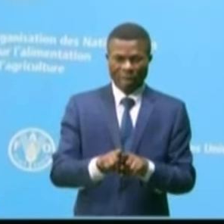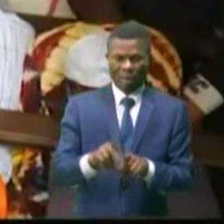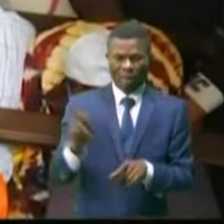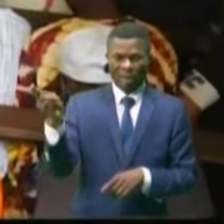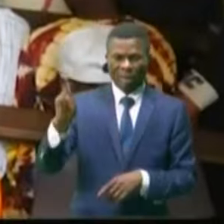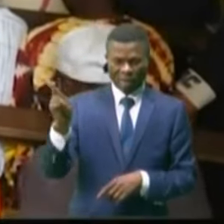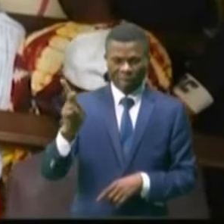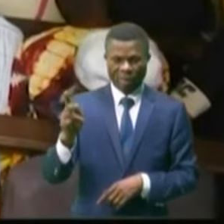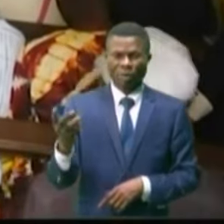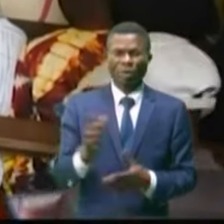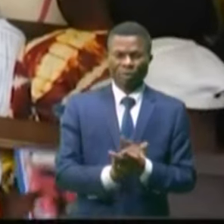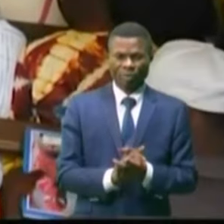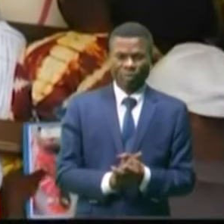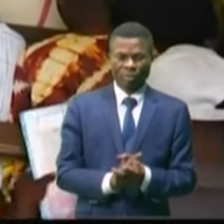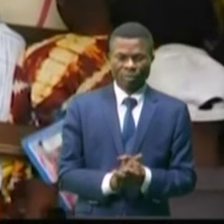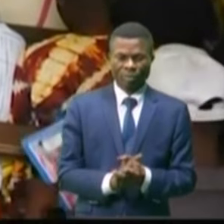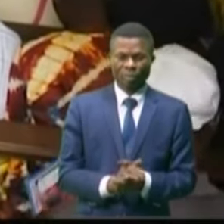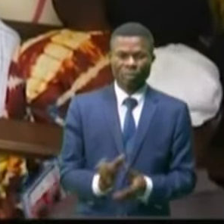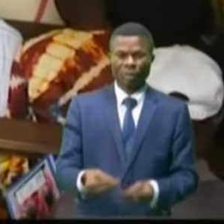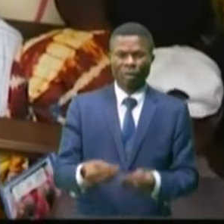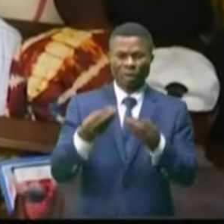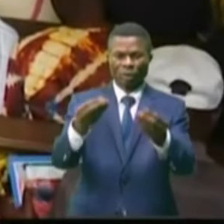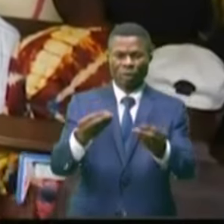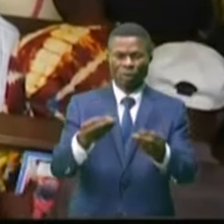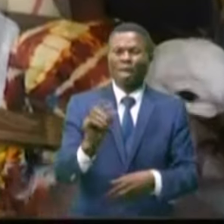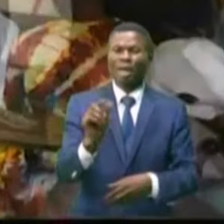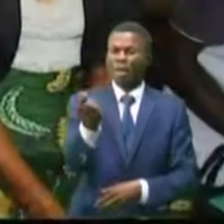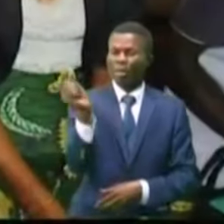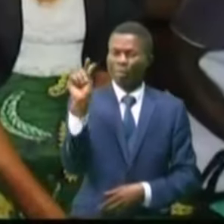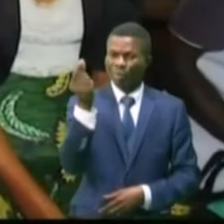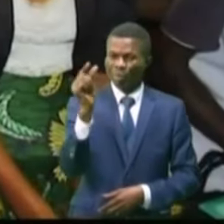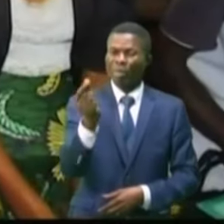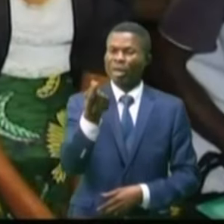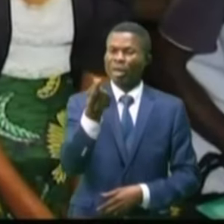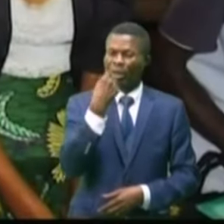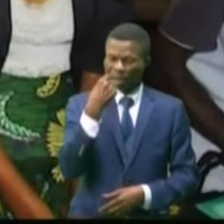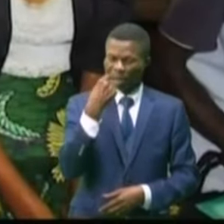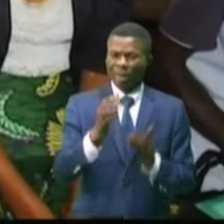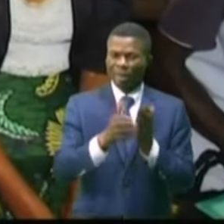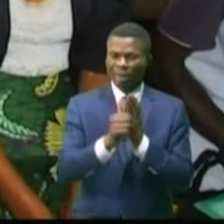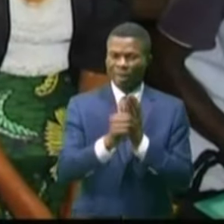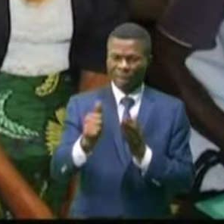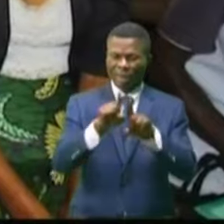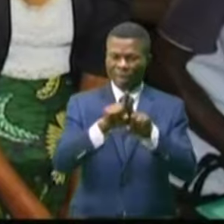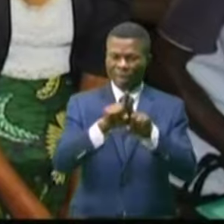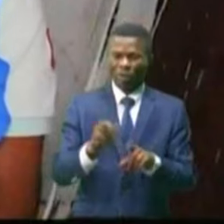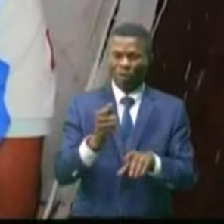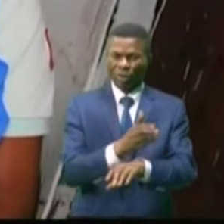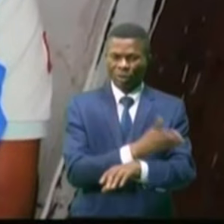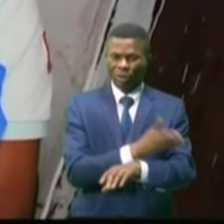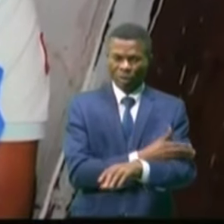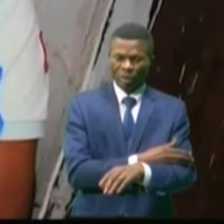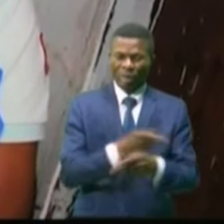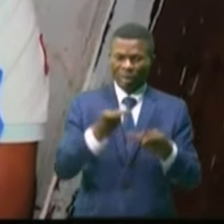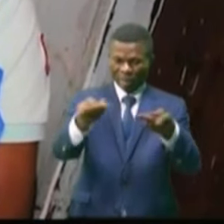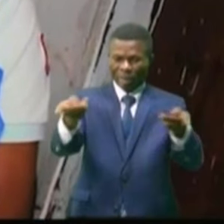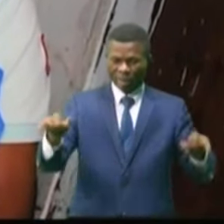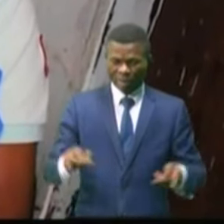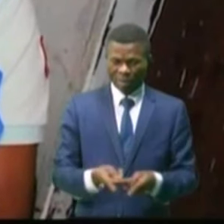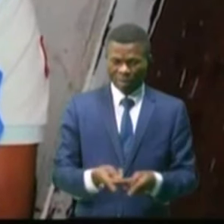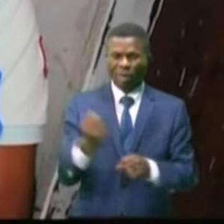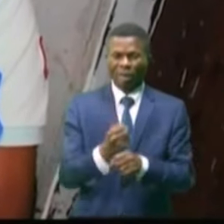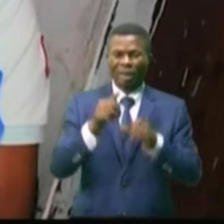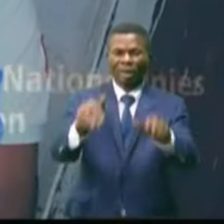Kasaï. Outre la fourniture des intrants agricoles de qualité et l'accroissement de superficie cultivée,